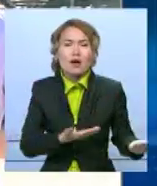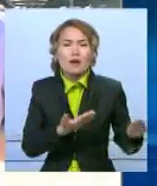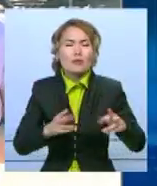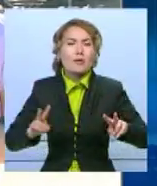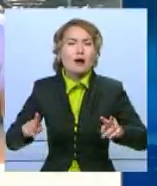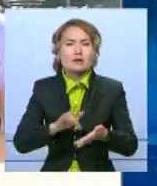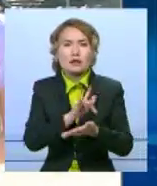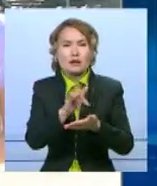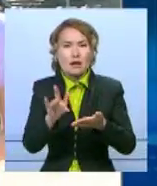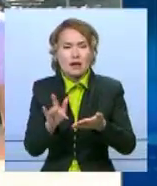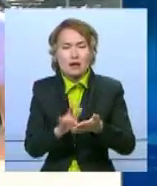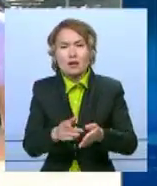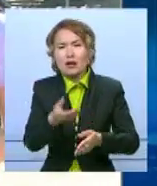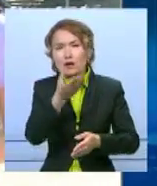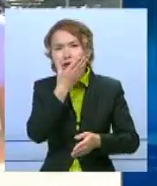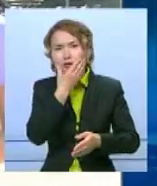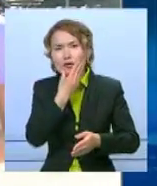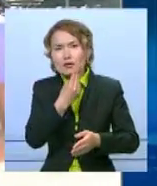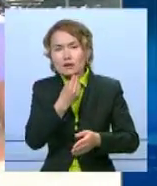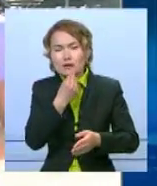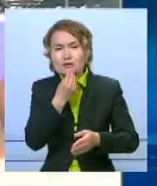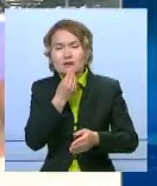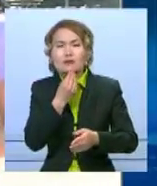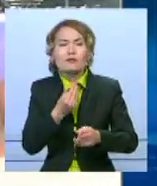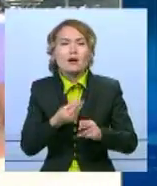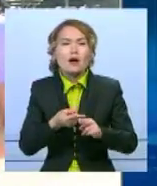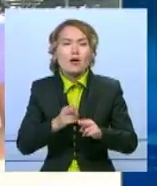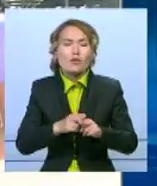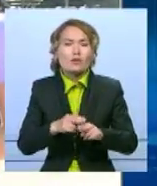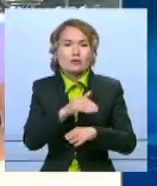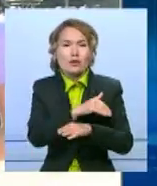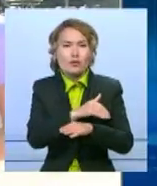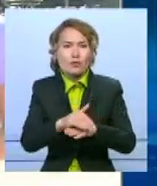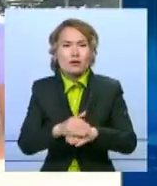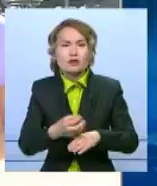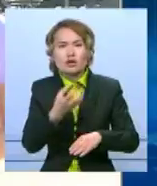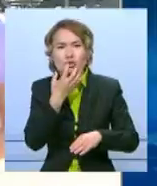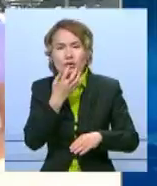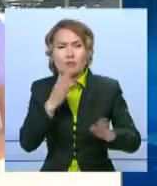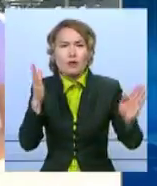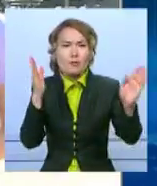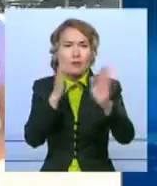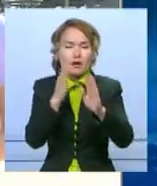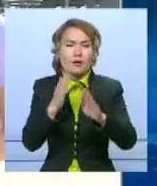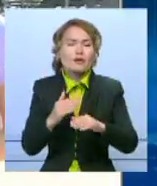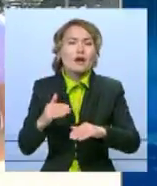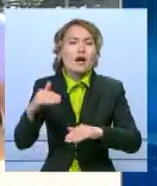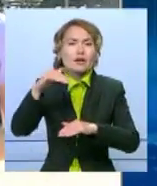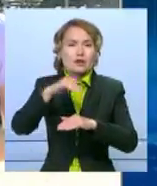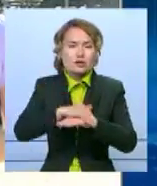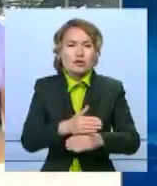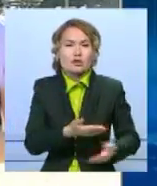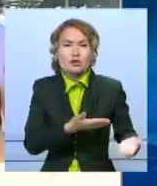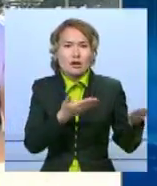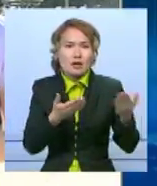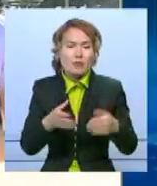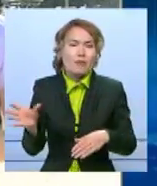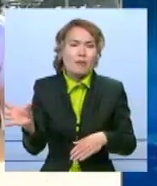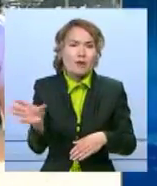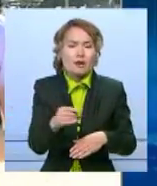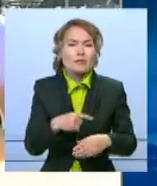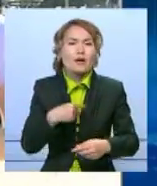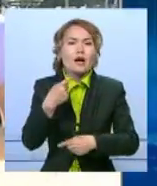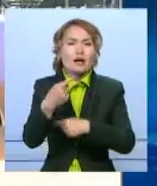райы ашық, нұржол желек жолында өтетін фестивальді тамашалауға сіздерді де шақырамын. Шара тегін ұйымдастырылып отыр, ал біз